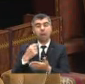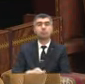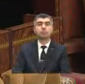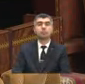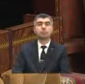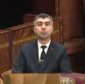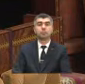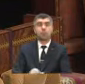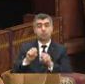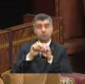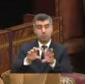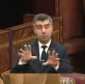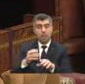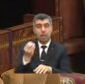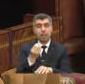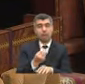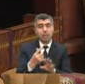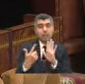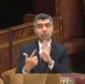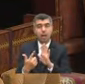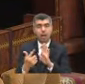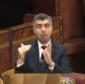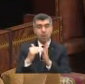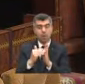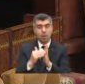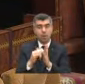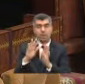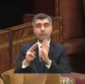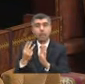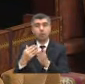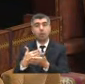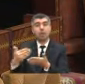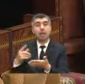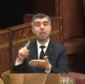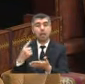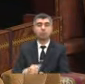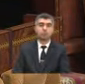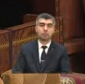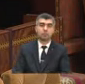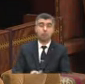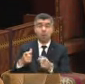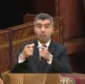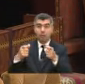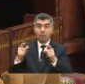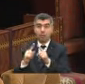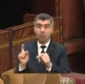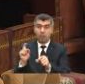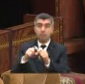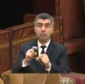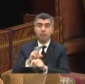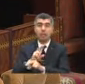التعويضات العائلية 19 مليار درهم سنويا ابتداء من 2023، توسيع قاعدة المنخرطين في نظام